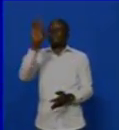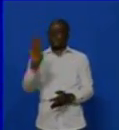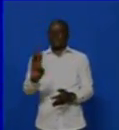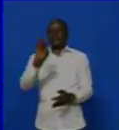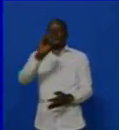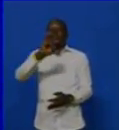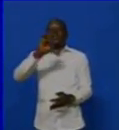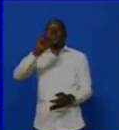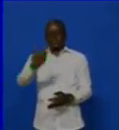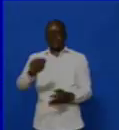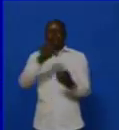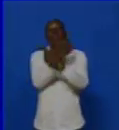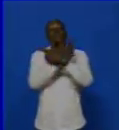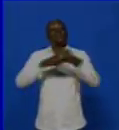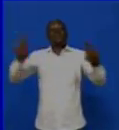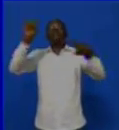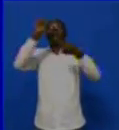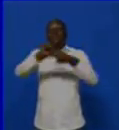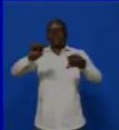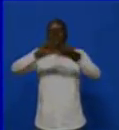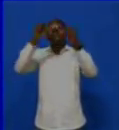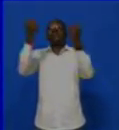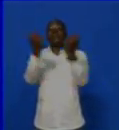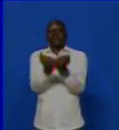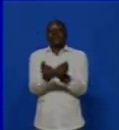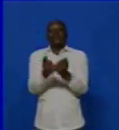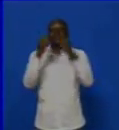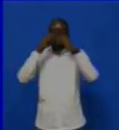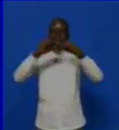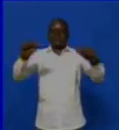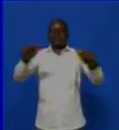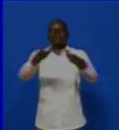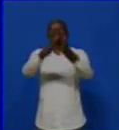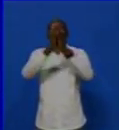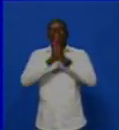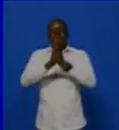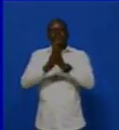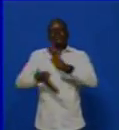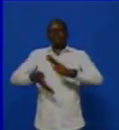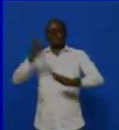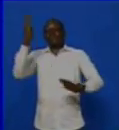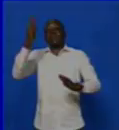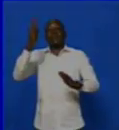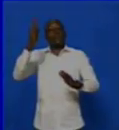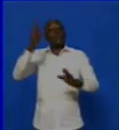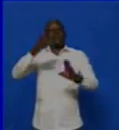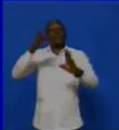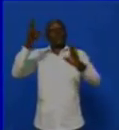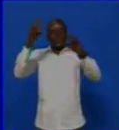la liberté syndicale et d'association en renonçant à demander le départ de leur poste d'un ou